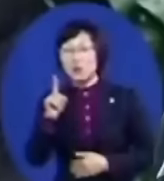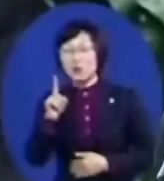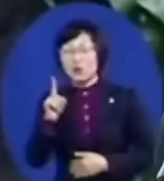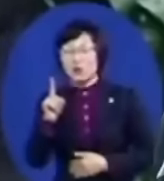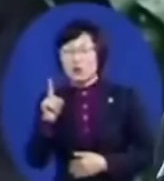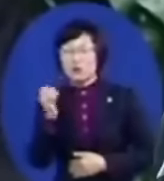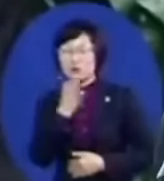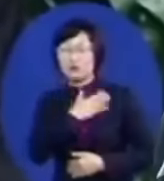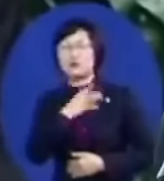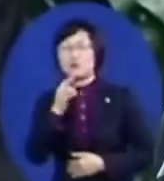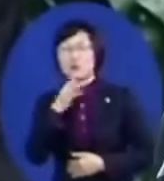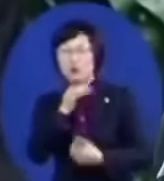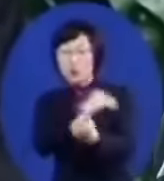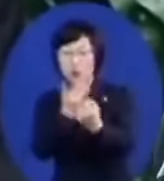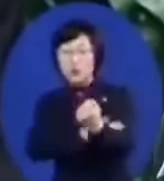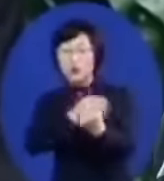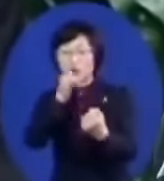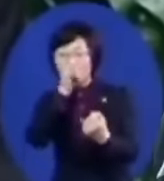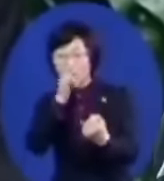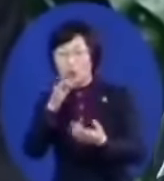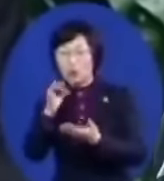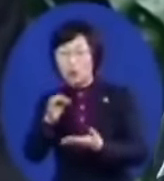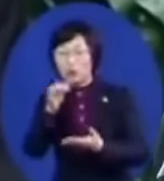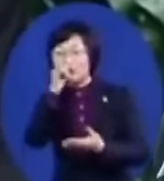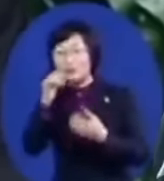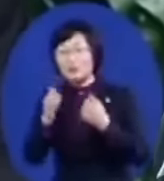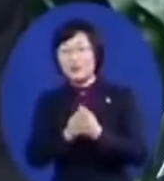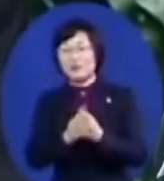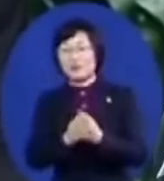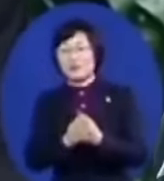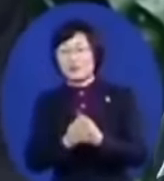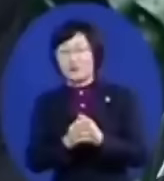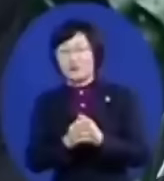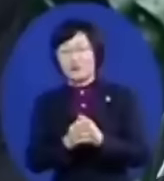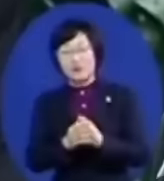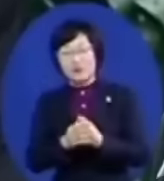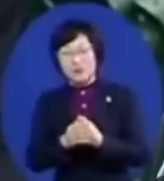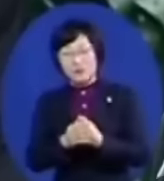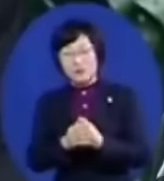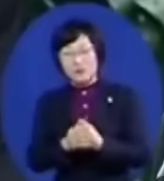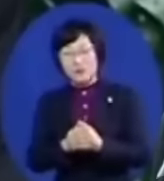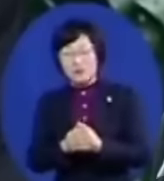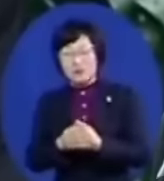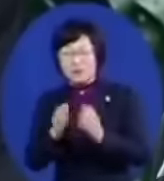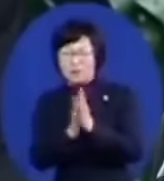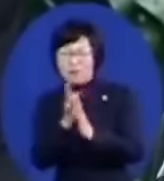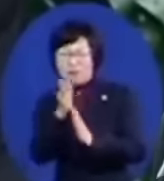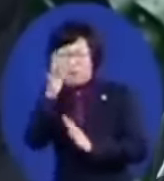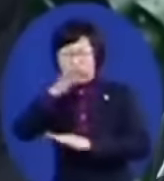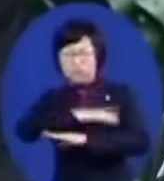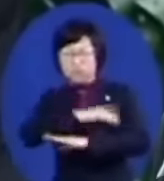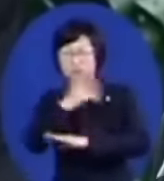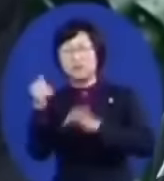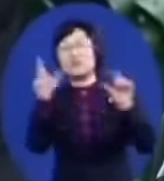있고 돈도 있으니까 나만 호화롭게 즐겼습니다.